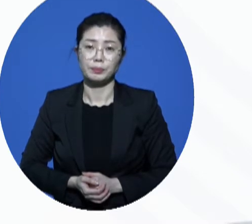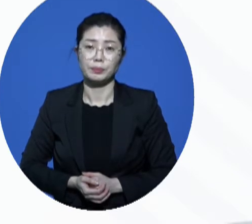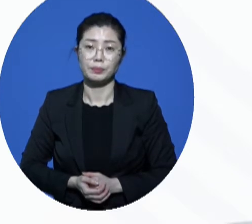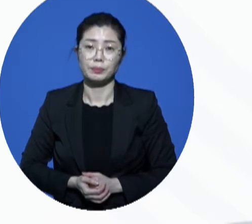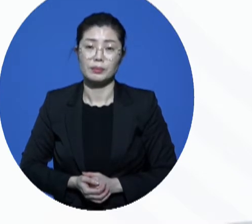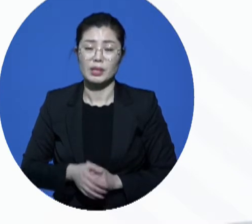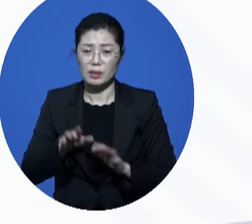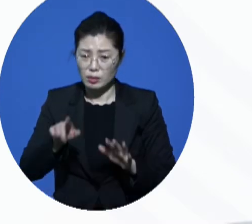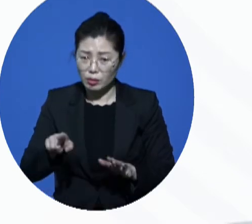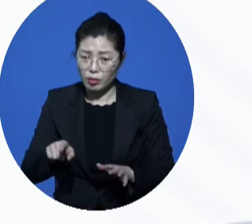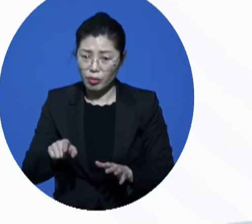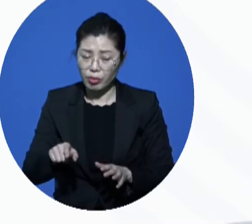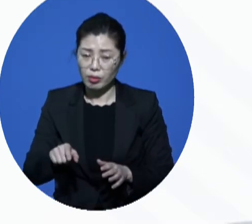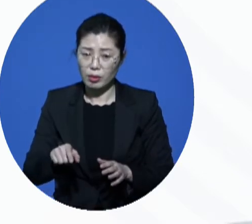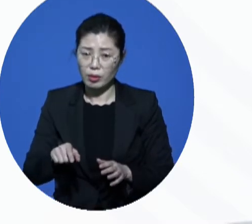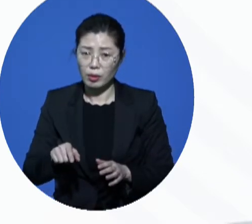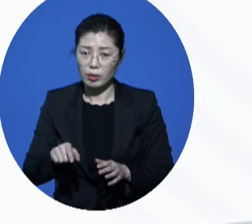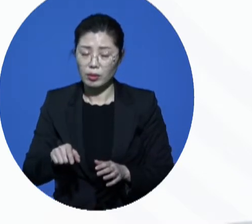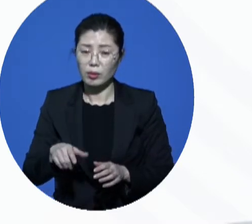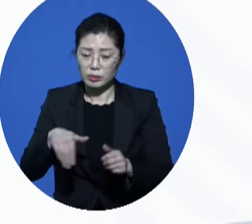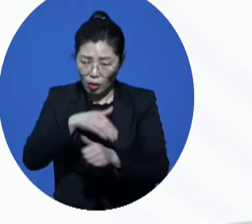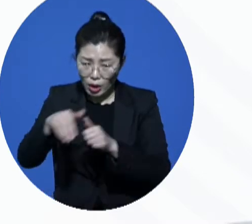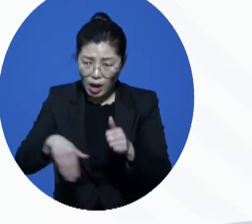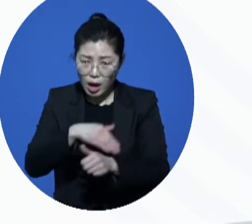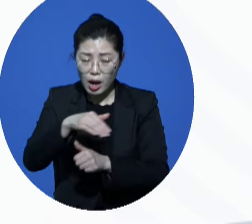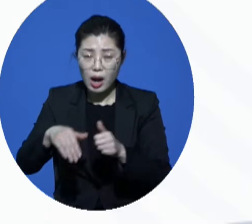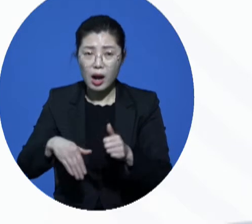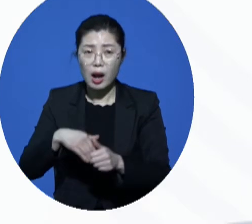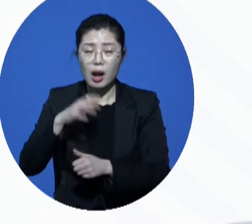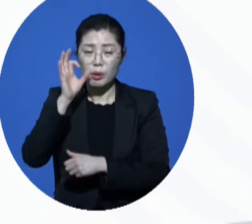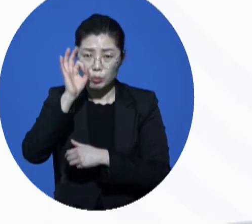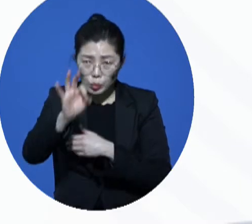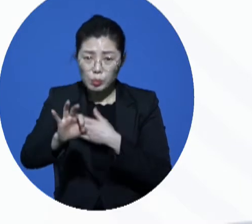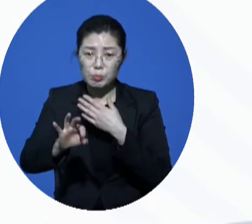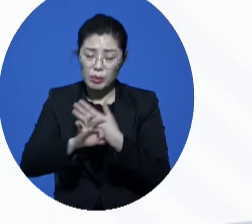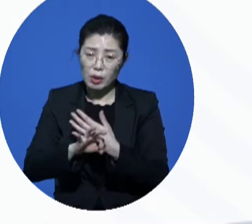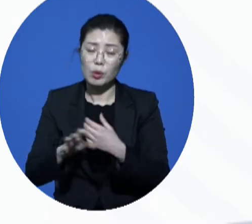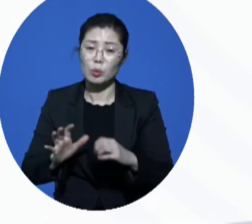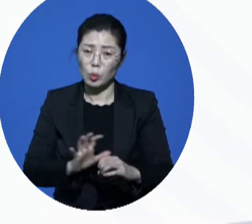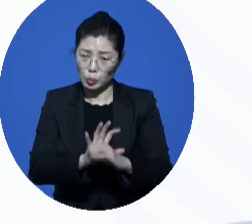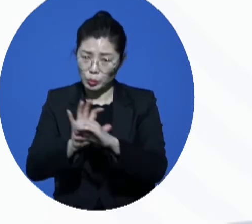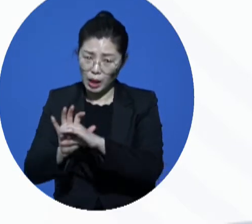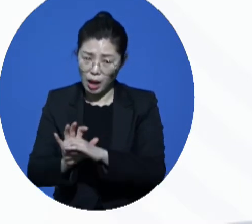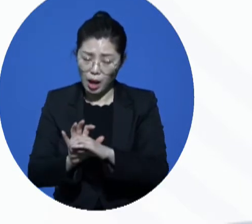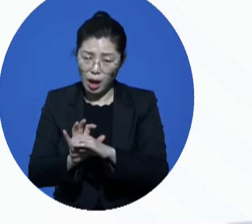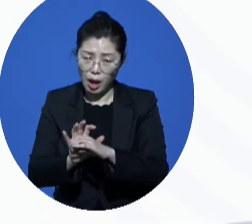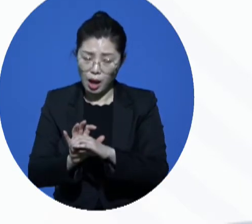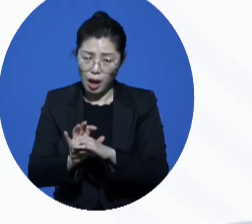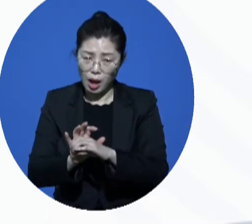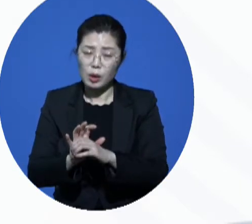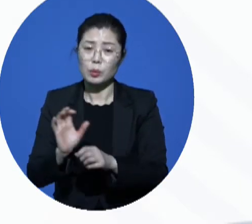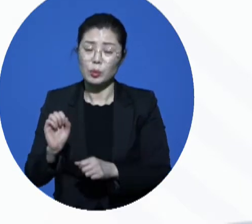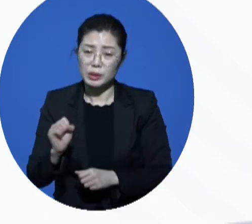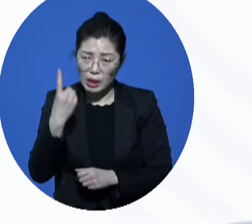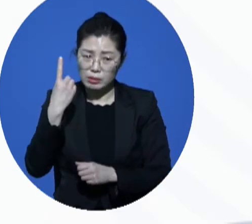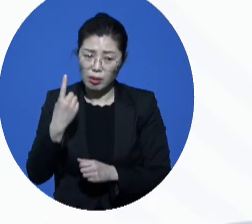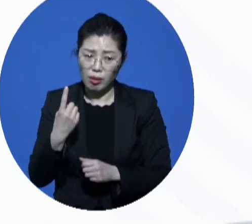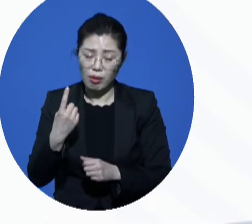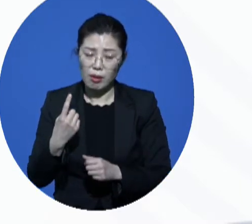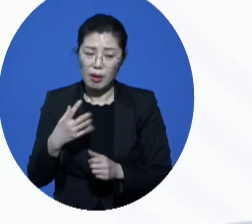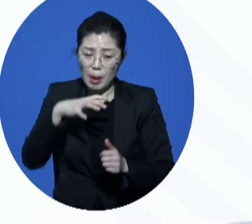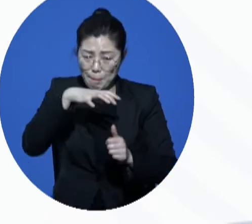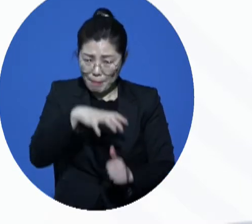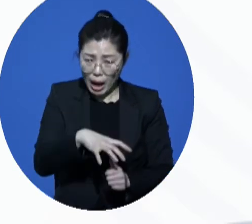밝혀졌었죠. 이런 어떤 수치가 말해주는 것은 이미 이 코로나19로 이 격리된 삶을 사는 사람들의 인권,